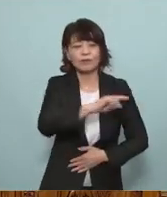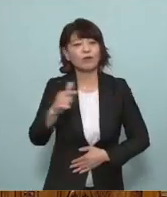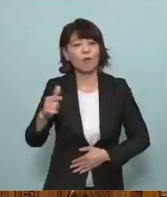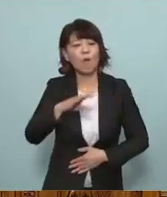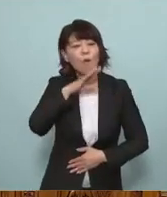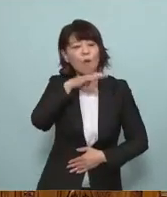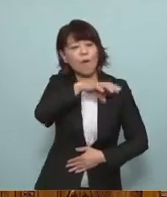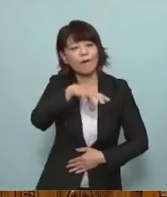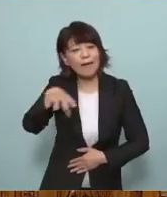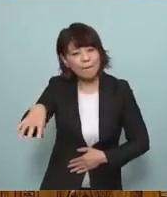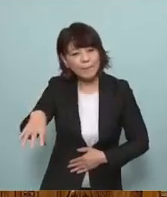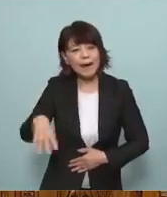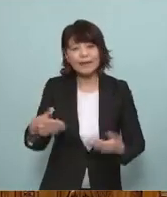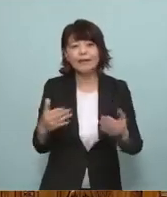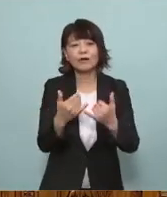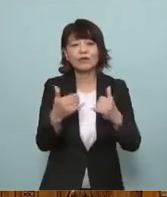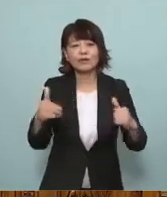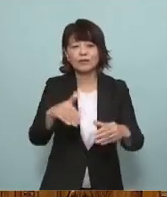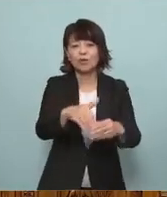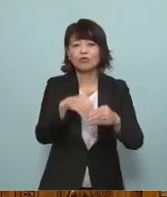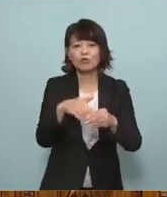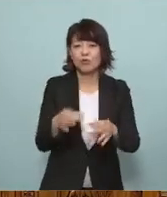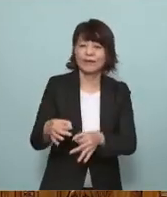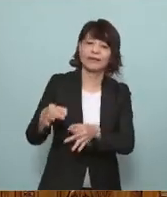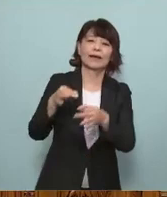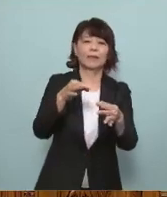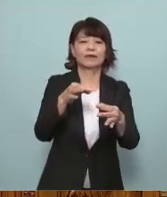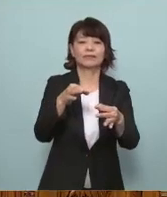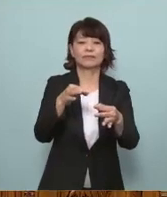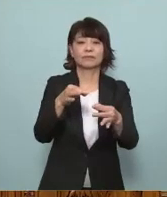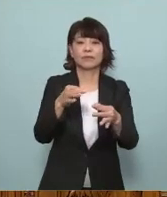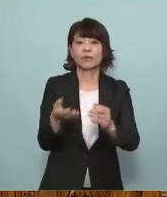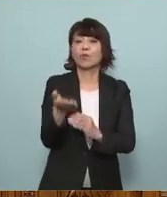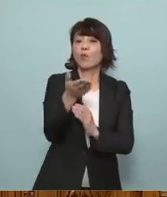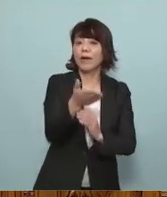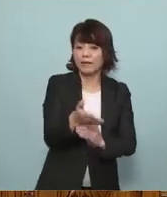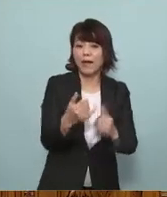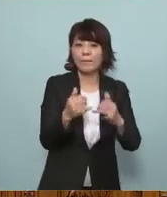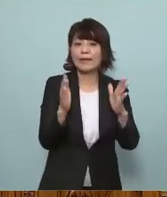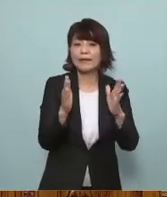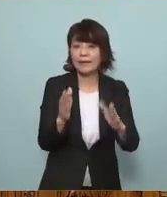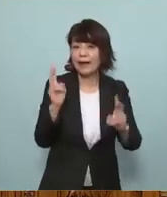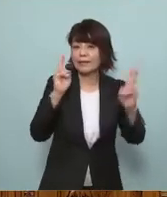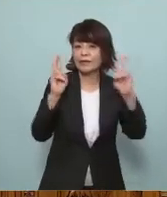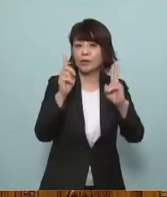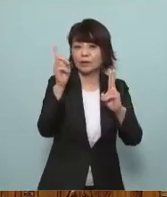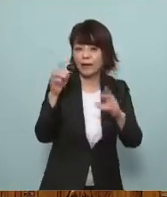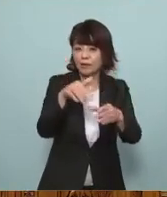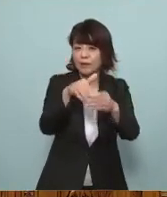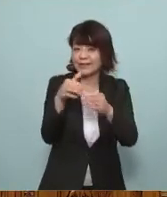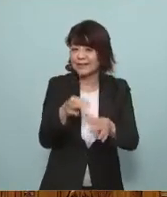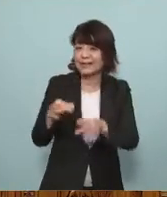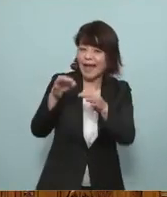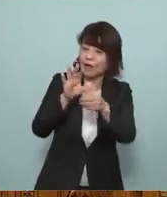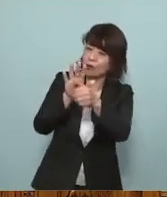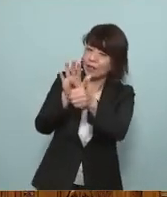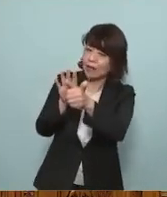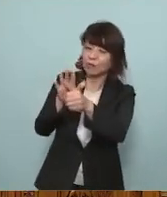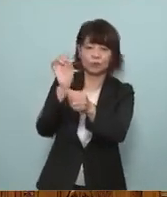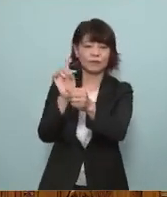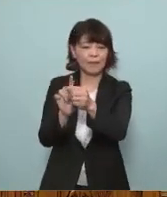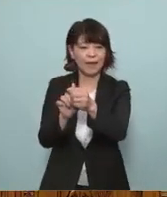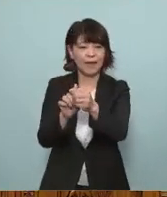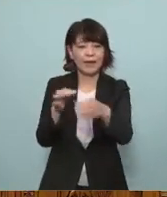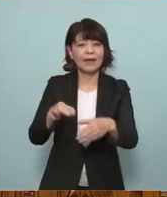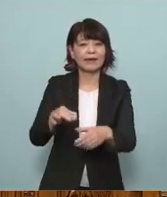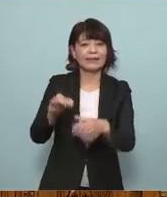現場で働く方々の給与を引き上げます。その上で、民間企業における賃上げを支援するため、